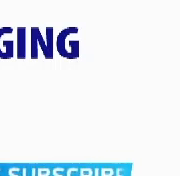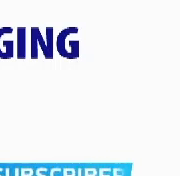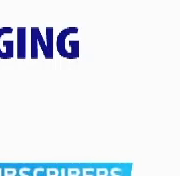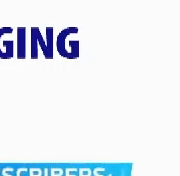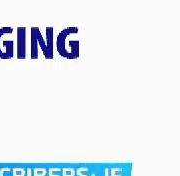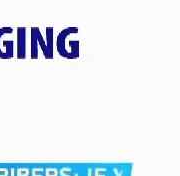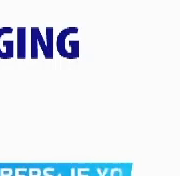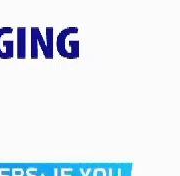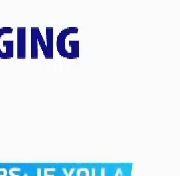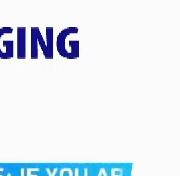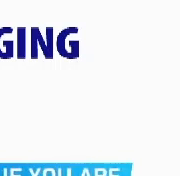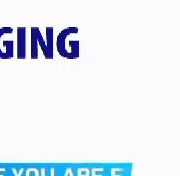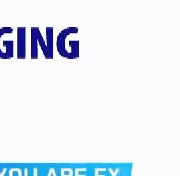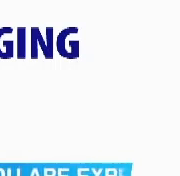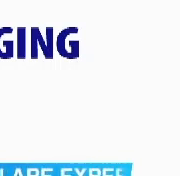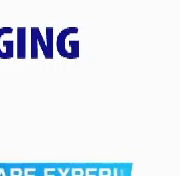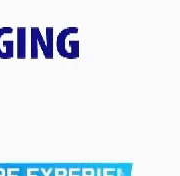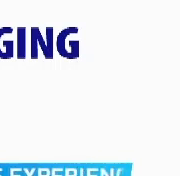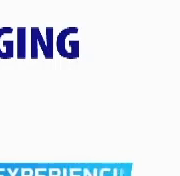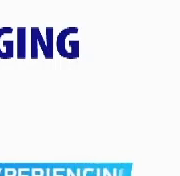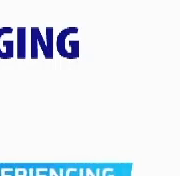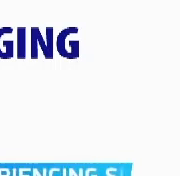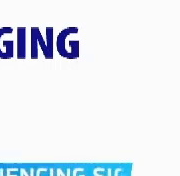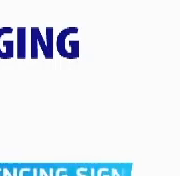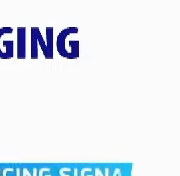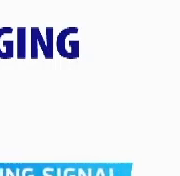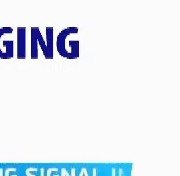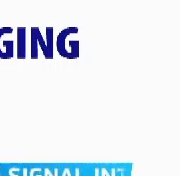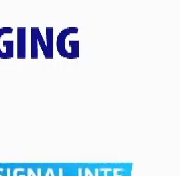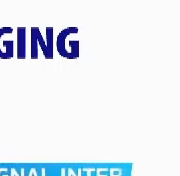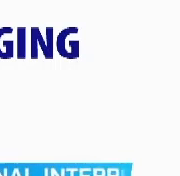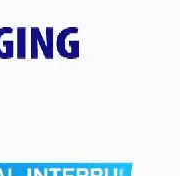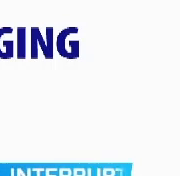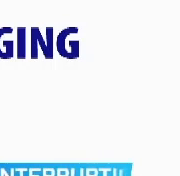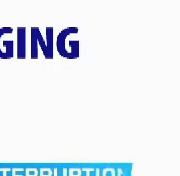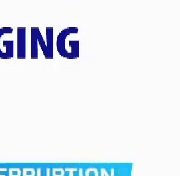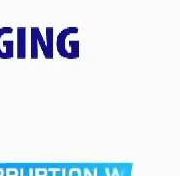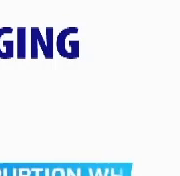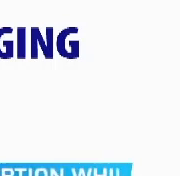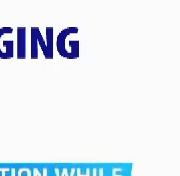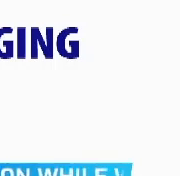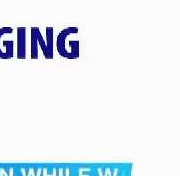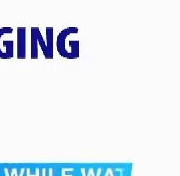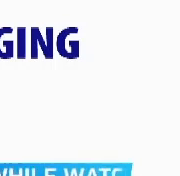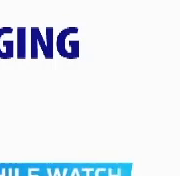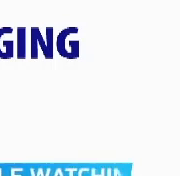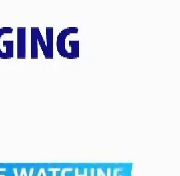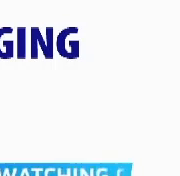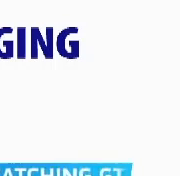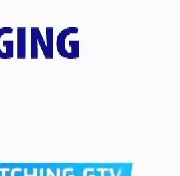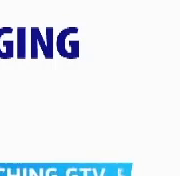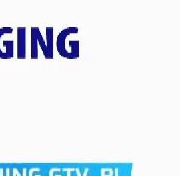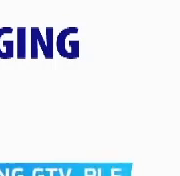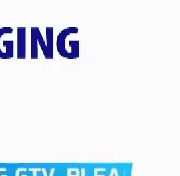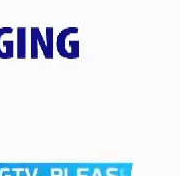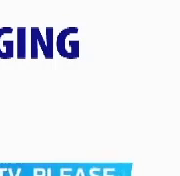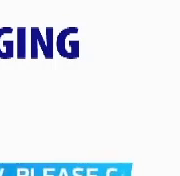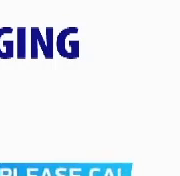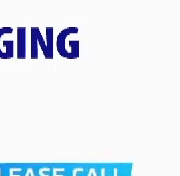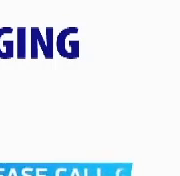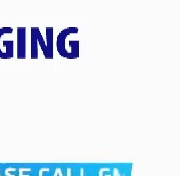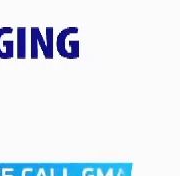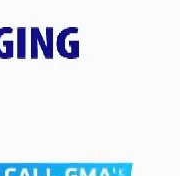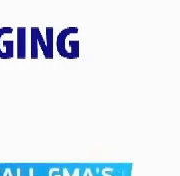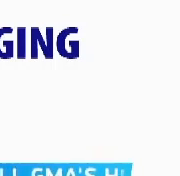balat. Huwag pong mag-atubiling kumonsulta ng health professionals. At say no to indiscriminate